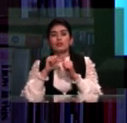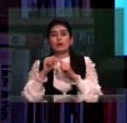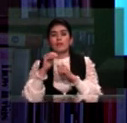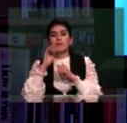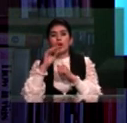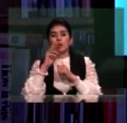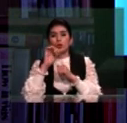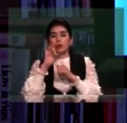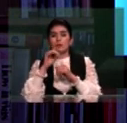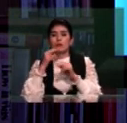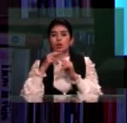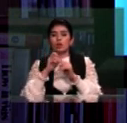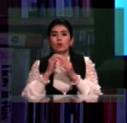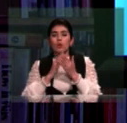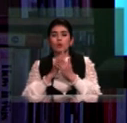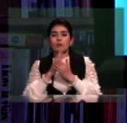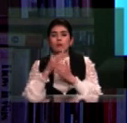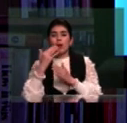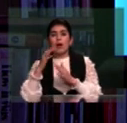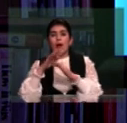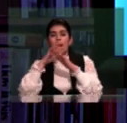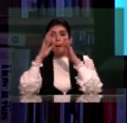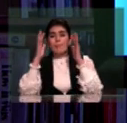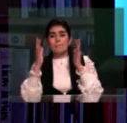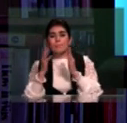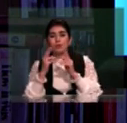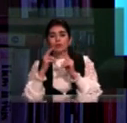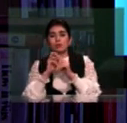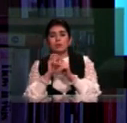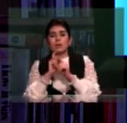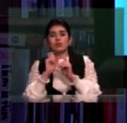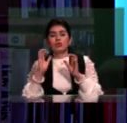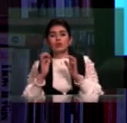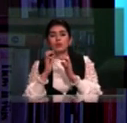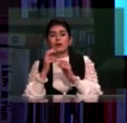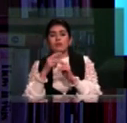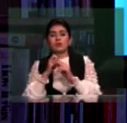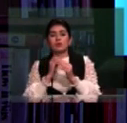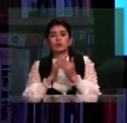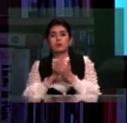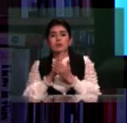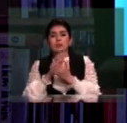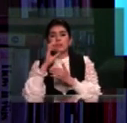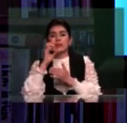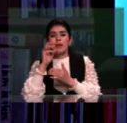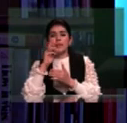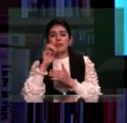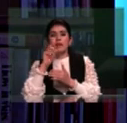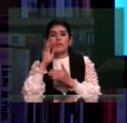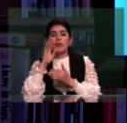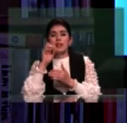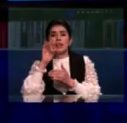внешних факторов путем уменьшения их объема. Примерами программ-архиваторов могут служить программы 7-Zip или